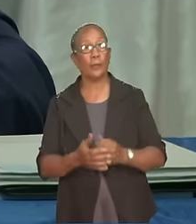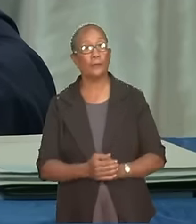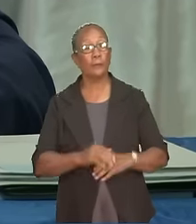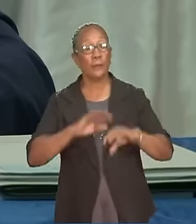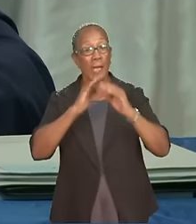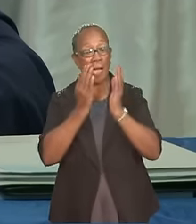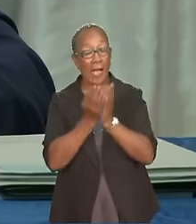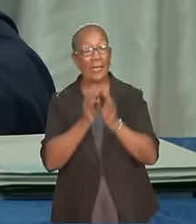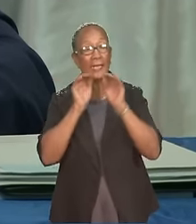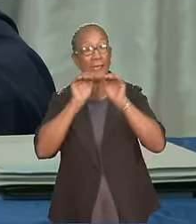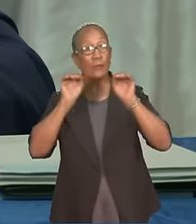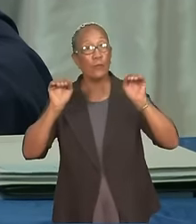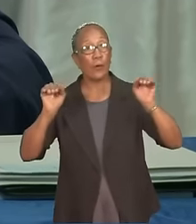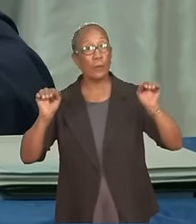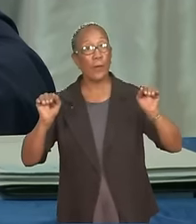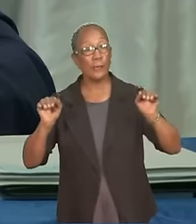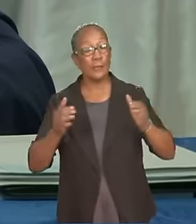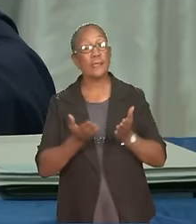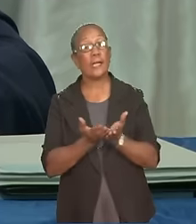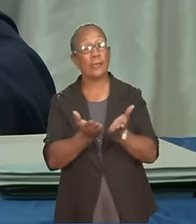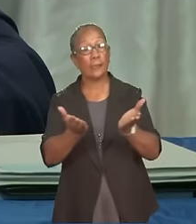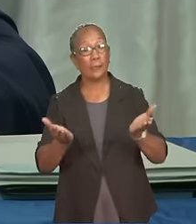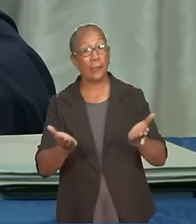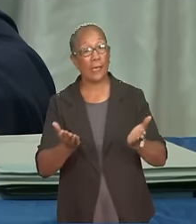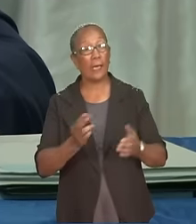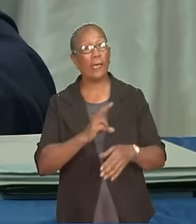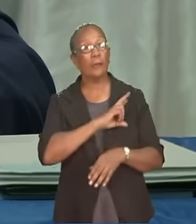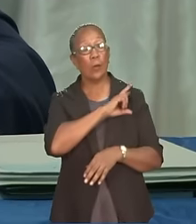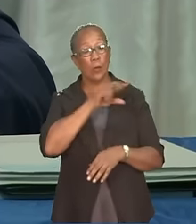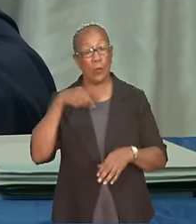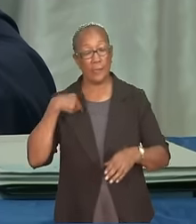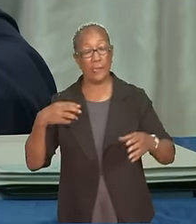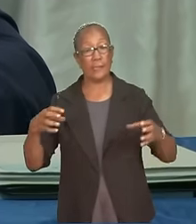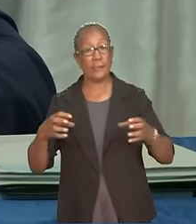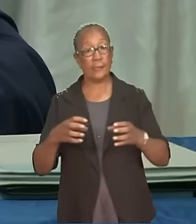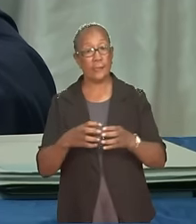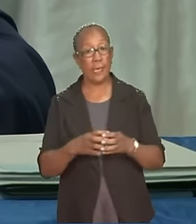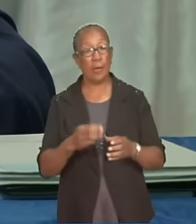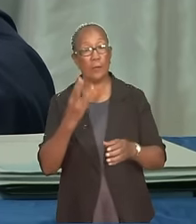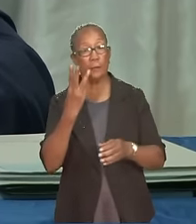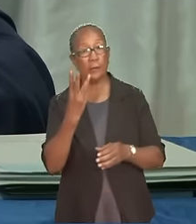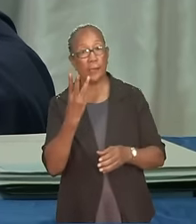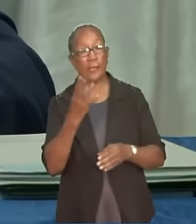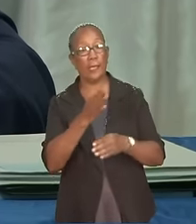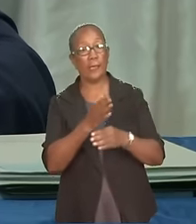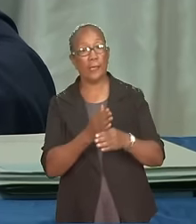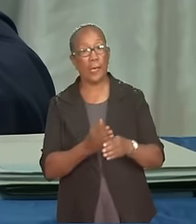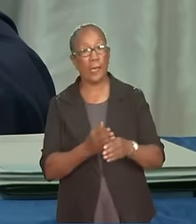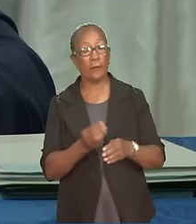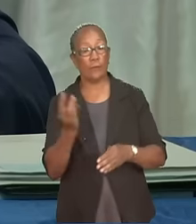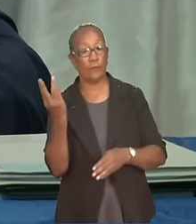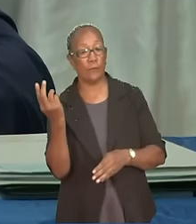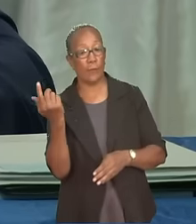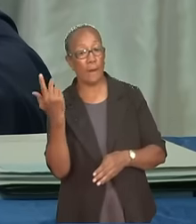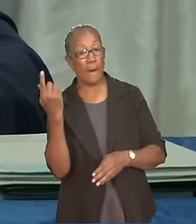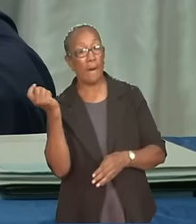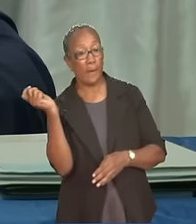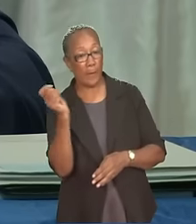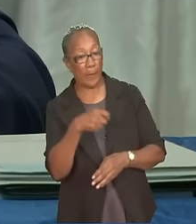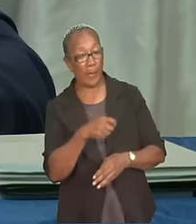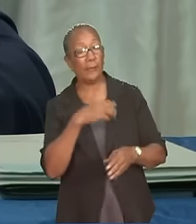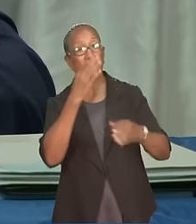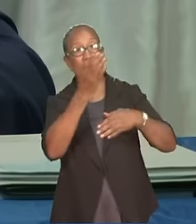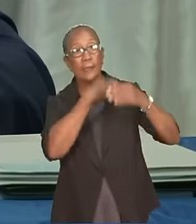Alle informatie zijn al verschaft. Wij zijn bijeengekomen ruim 3,5 maand geleden in Guyana.